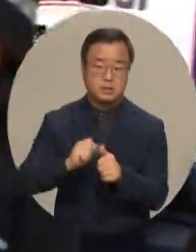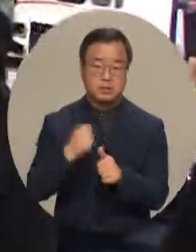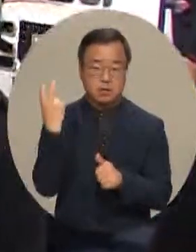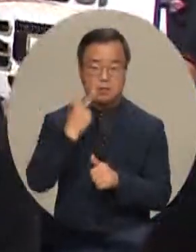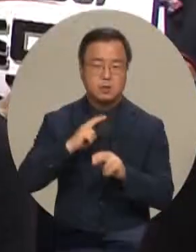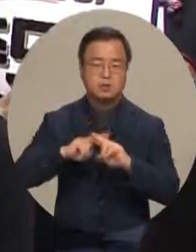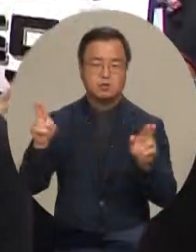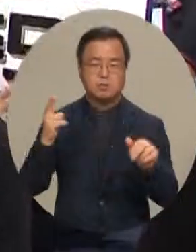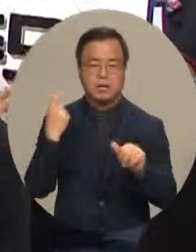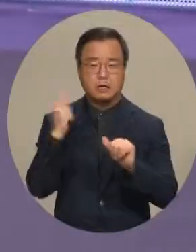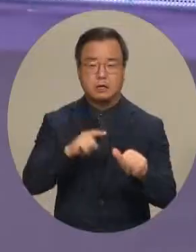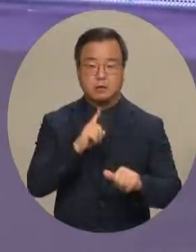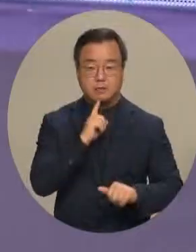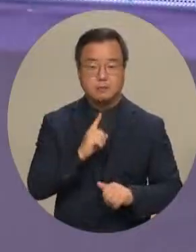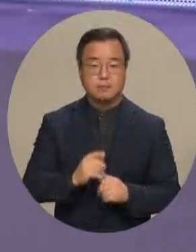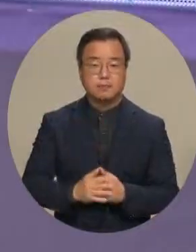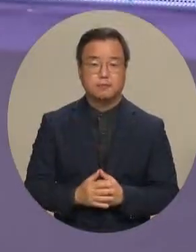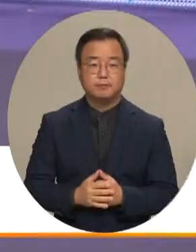요구했습니다.